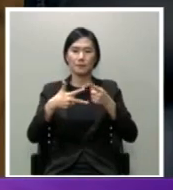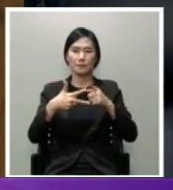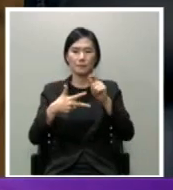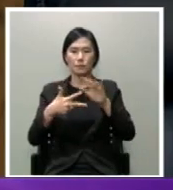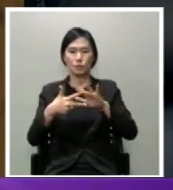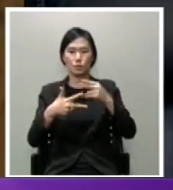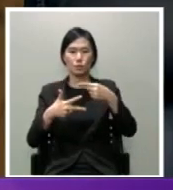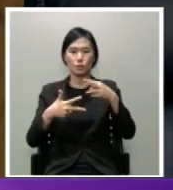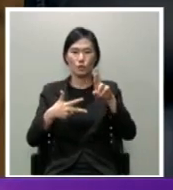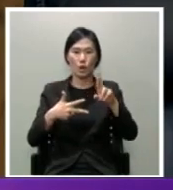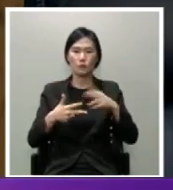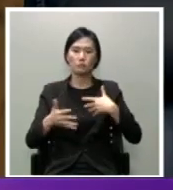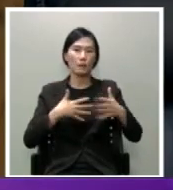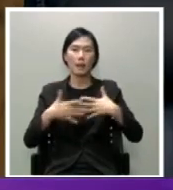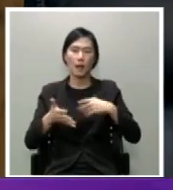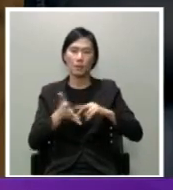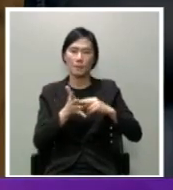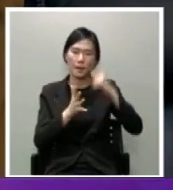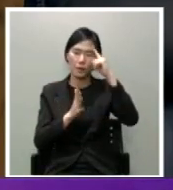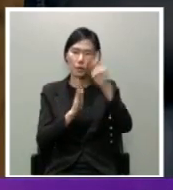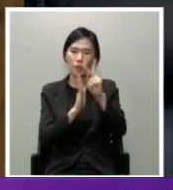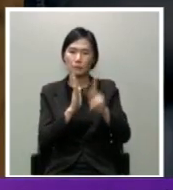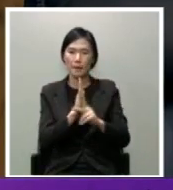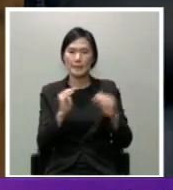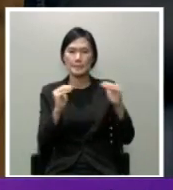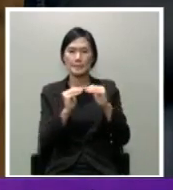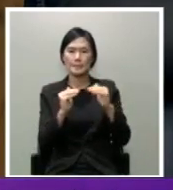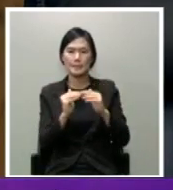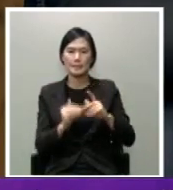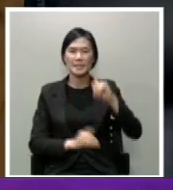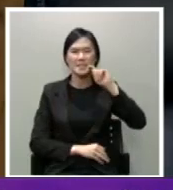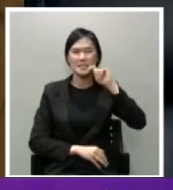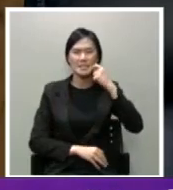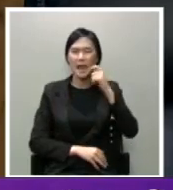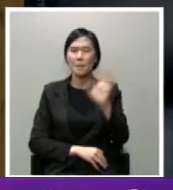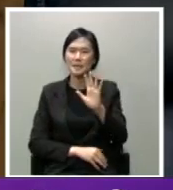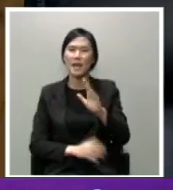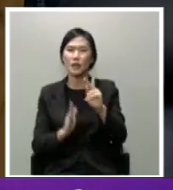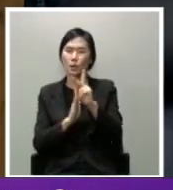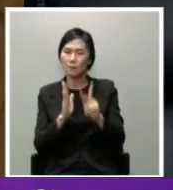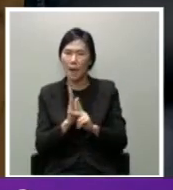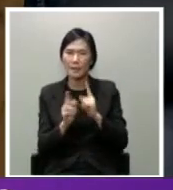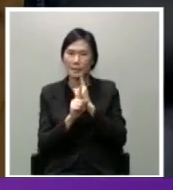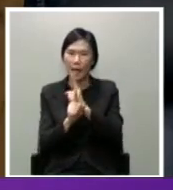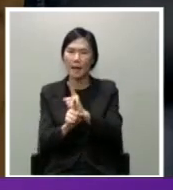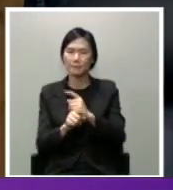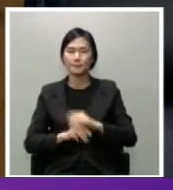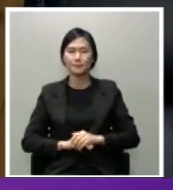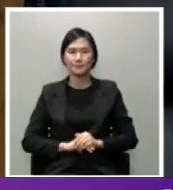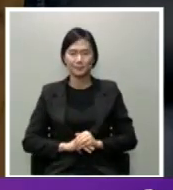ณ์ไม่เป็นไรเป็นไปตามกฎหมายเป็นสิทธิ์ไม่ใช่เรื่องไปอิจฉาริษยาแต่ท่านประธ